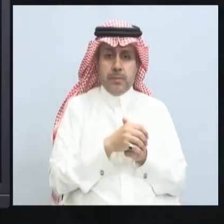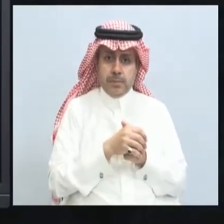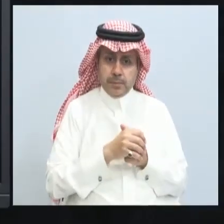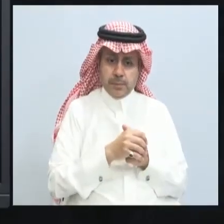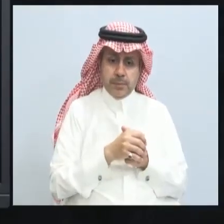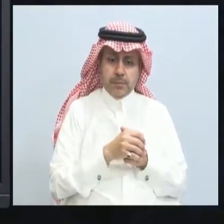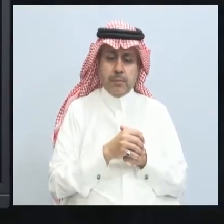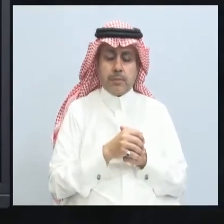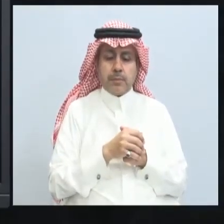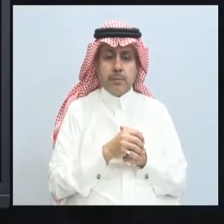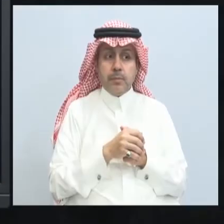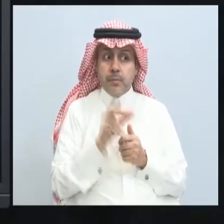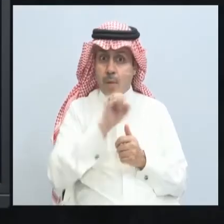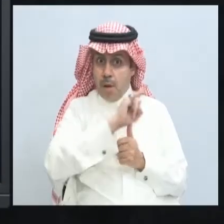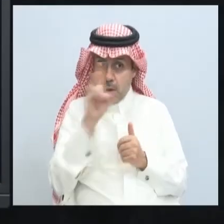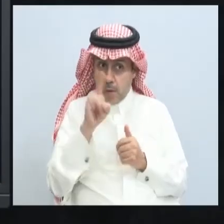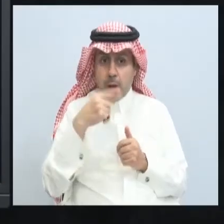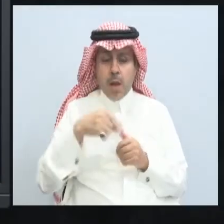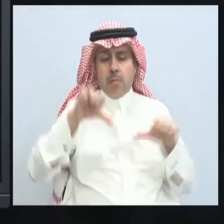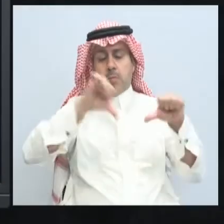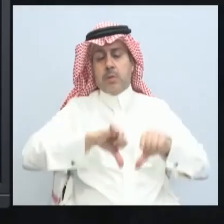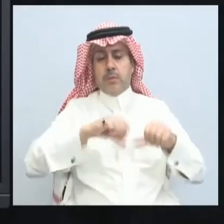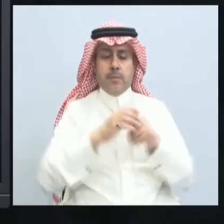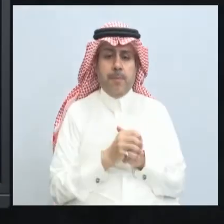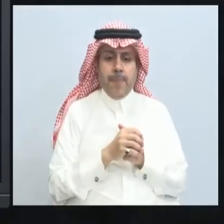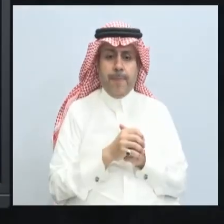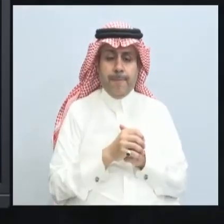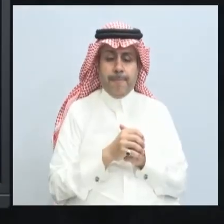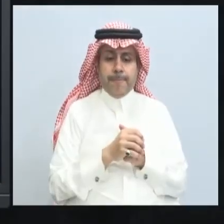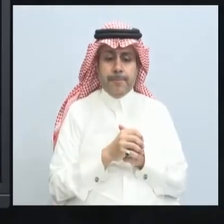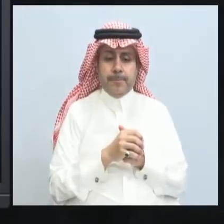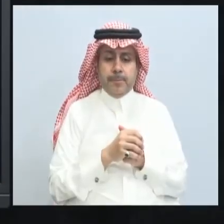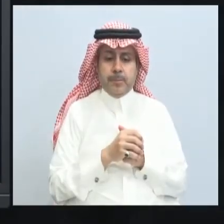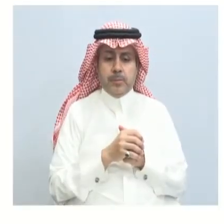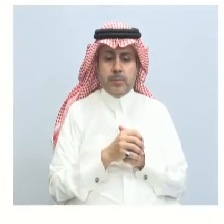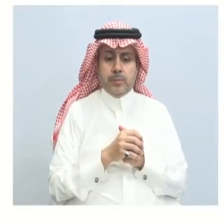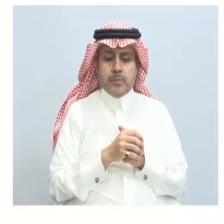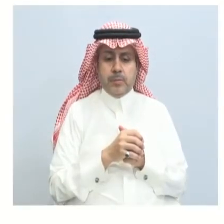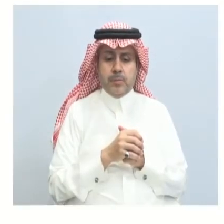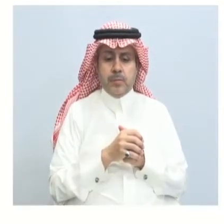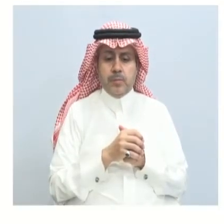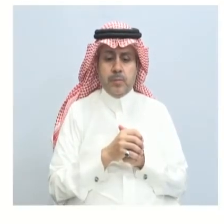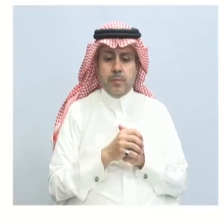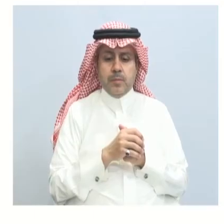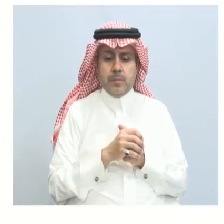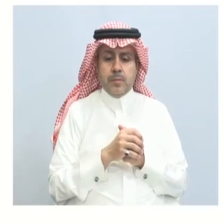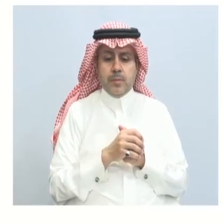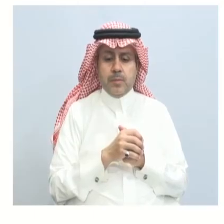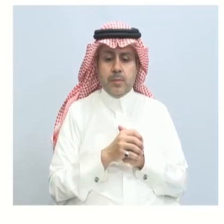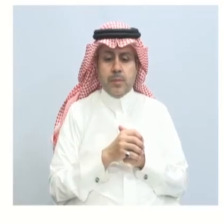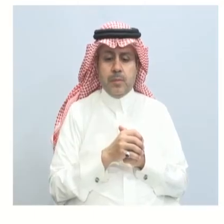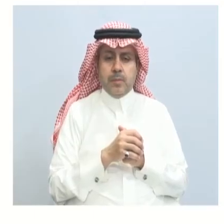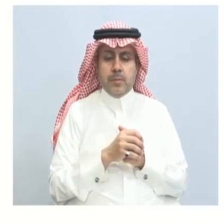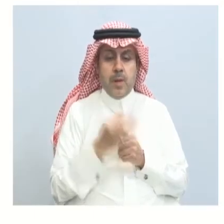لهذا نحذر من هذه الامور حتى حتى لا نقع في هذا في هذا في هذه الصفه السيئه ايضا من